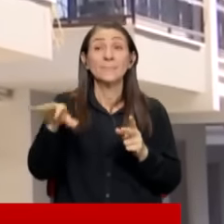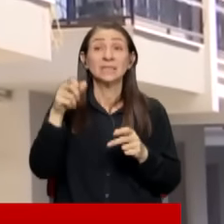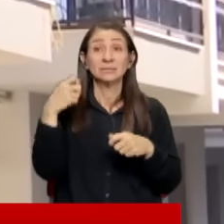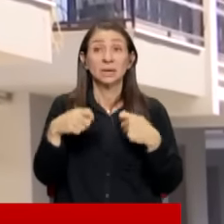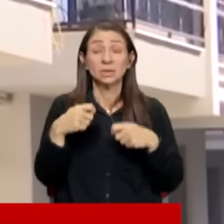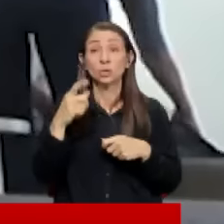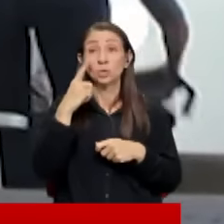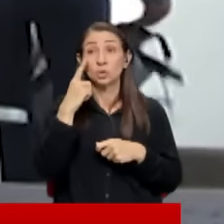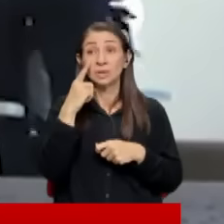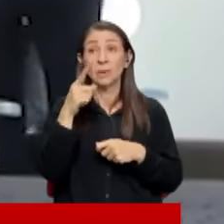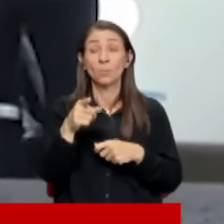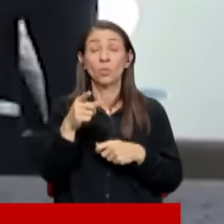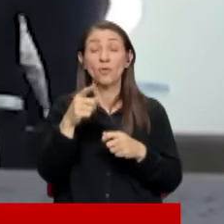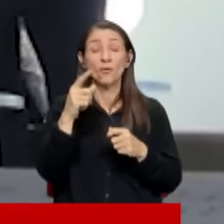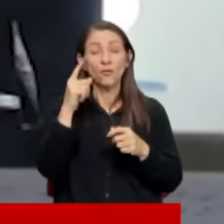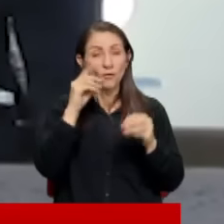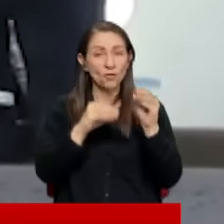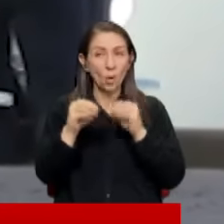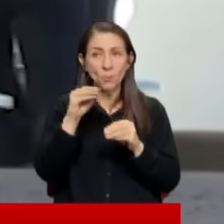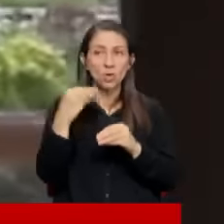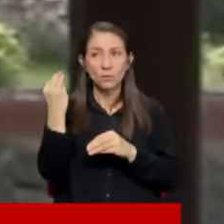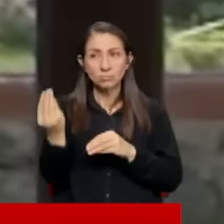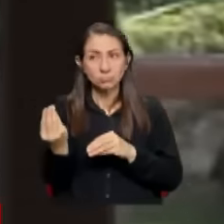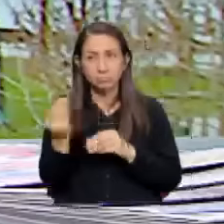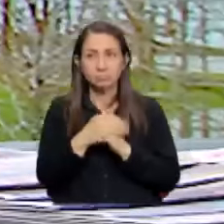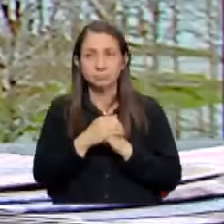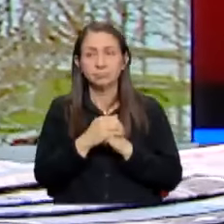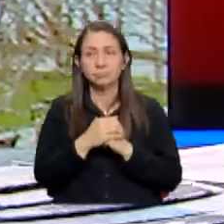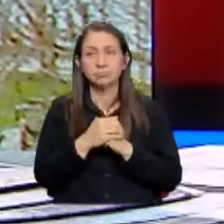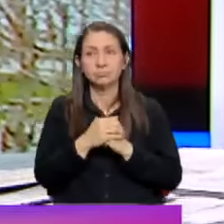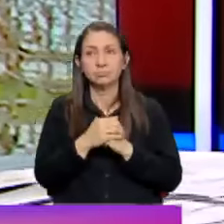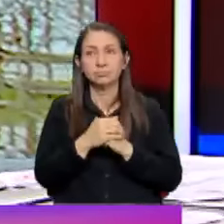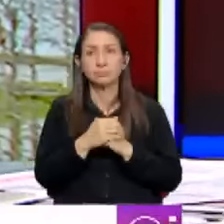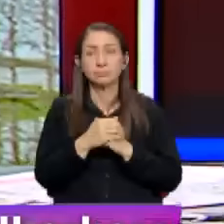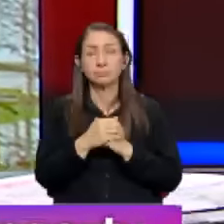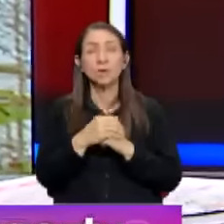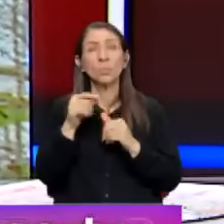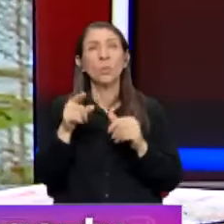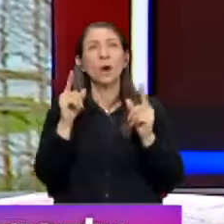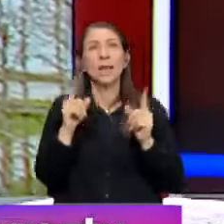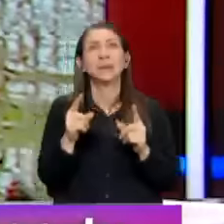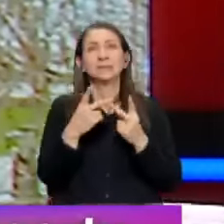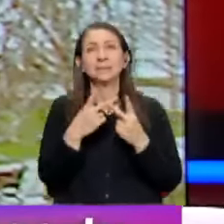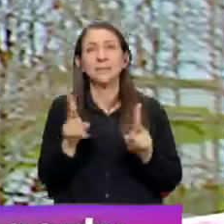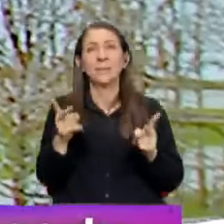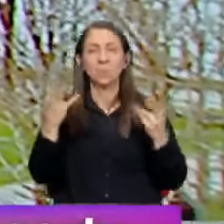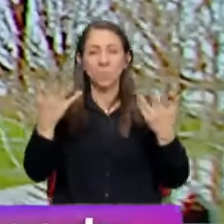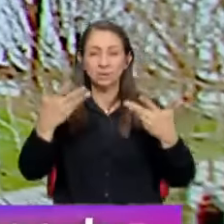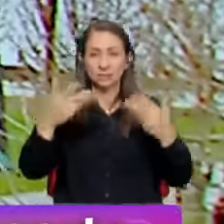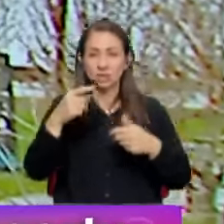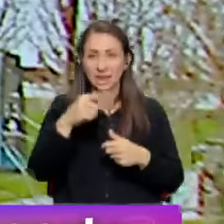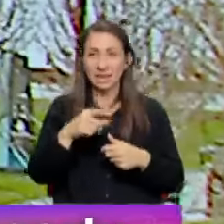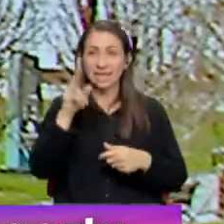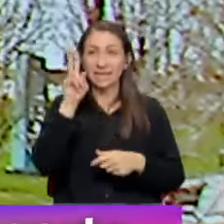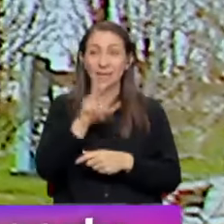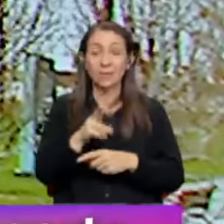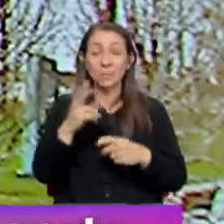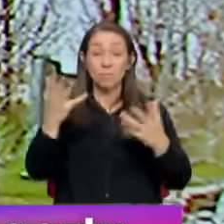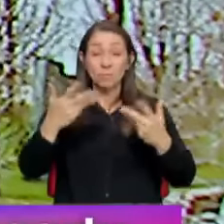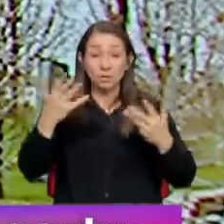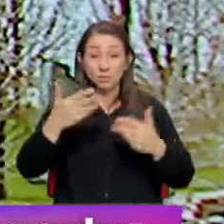Bankası hükümete bu formülü de önerdi. Bu aralar serbest muhasebeciler, yeminli